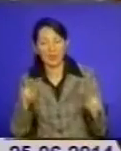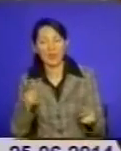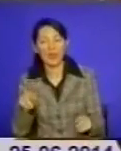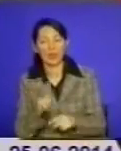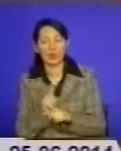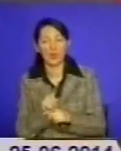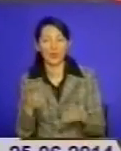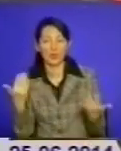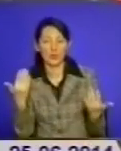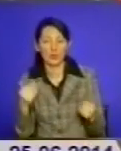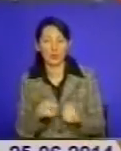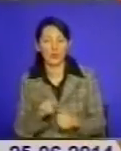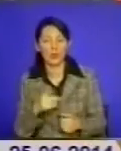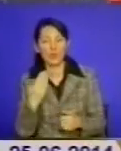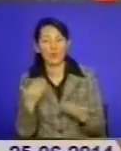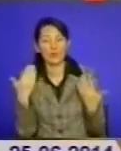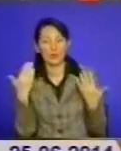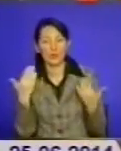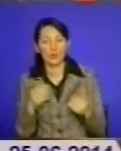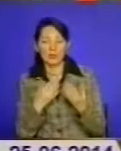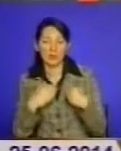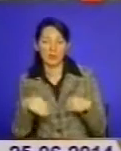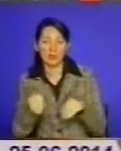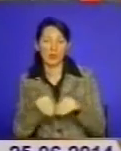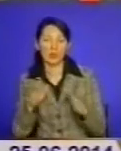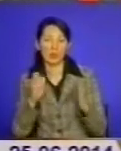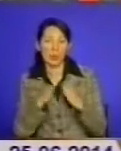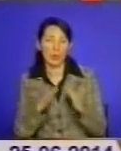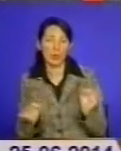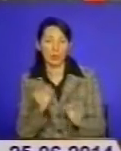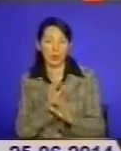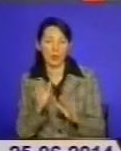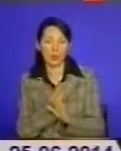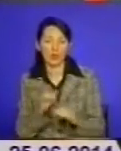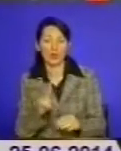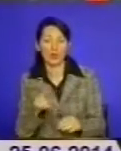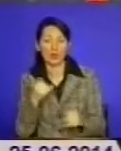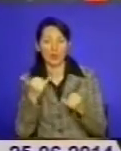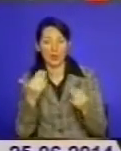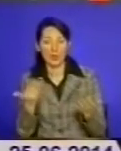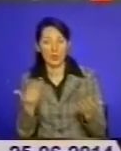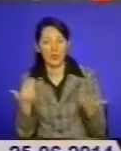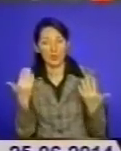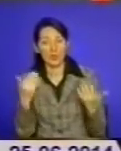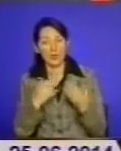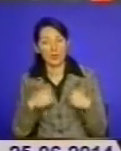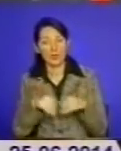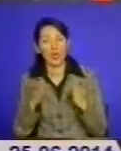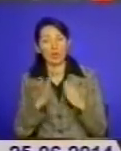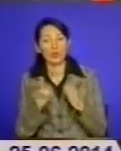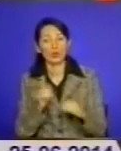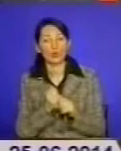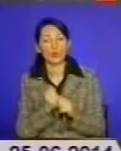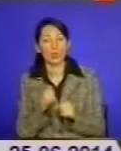ви відпочиваєте? З сім'єю, вдома, природа. Що для вас відпочинок? Це сім'єю, вдома, що робите?